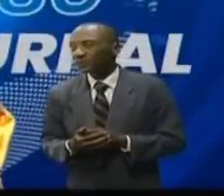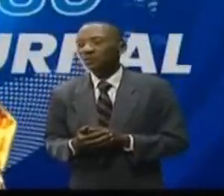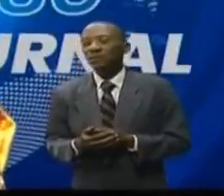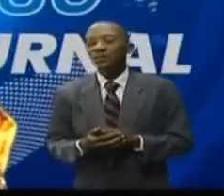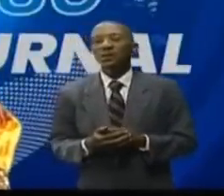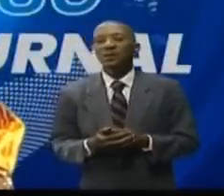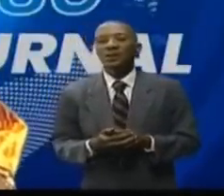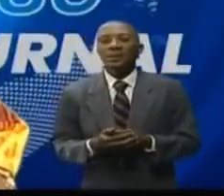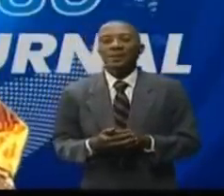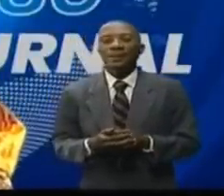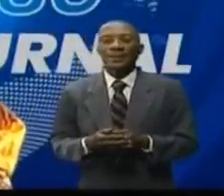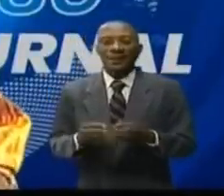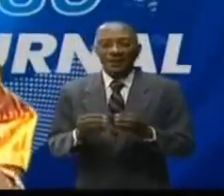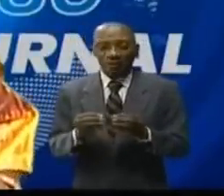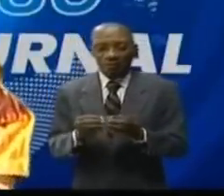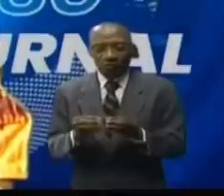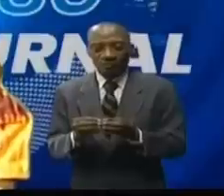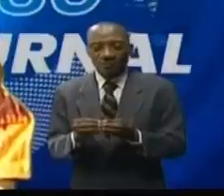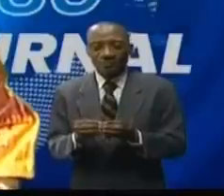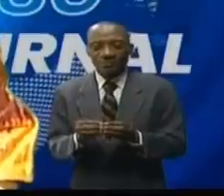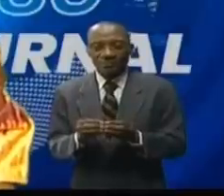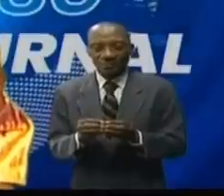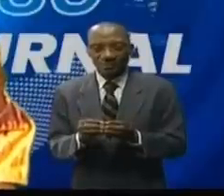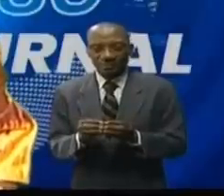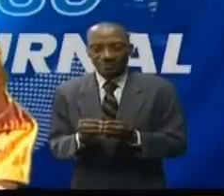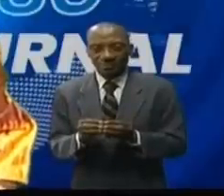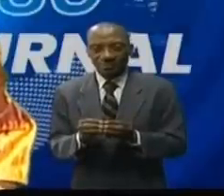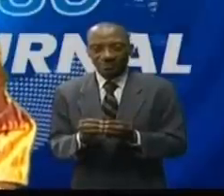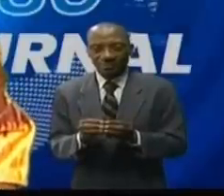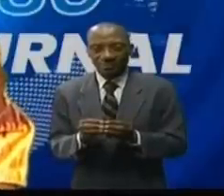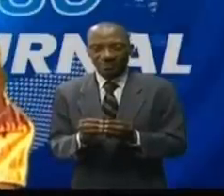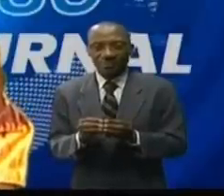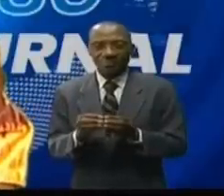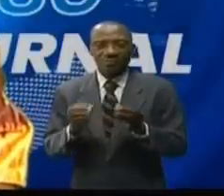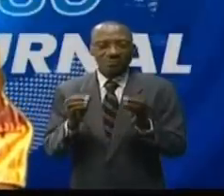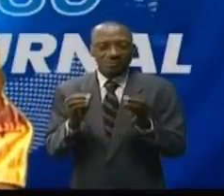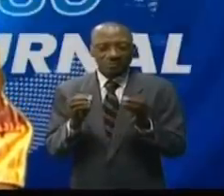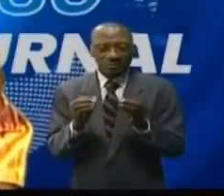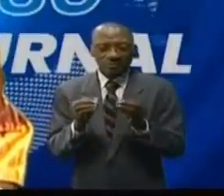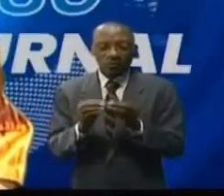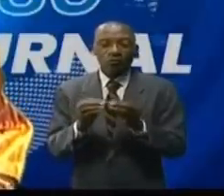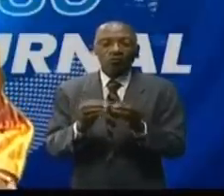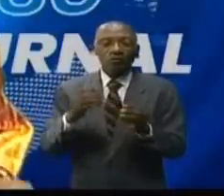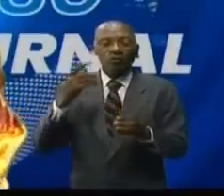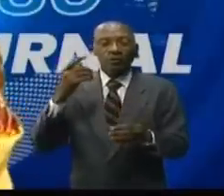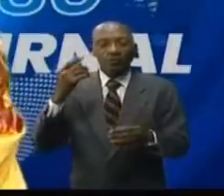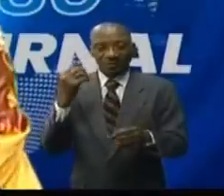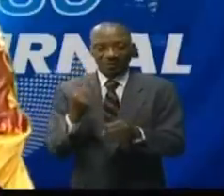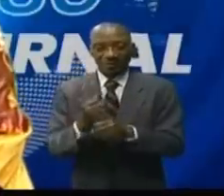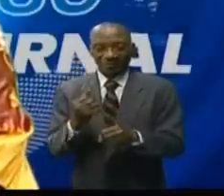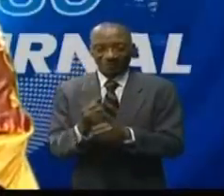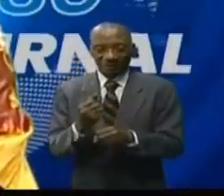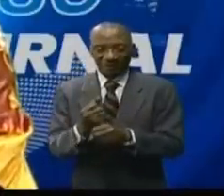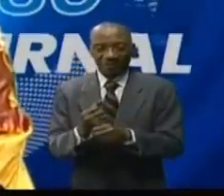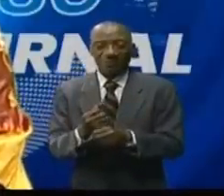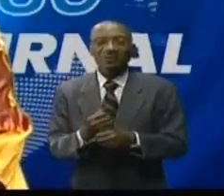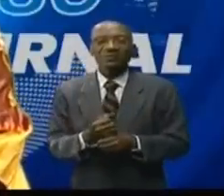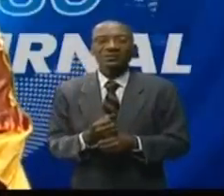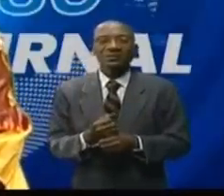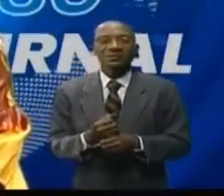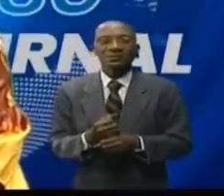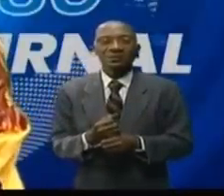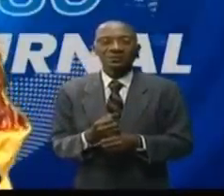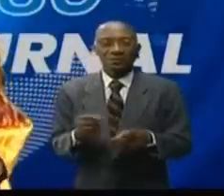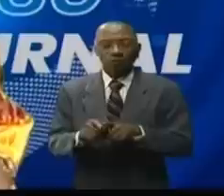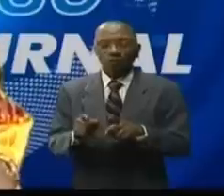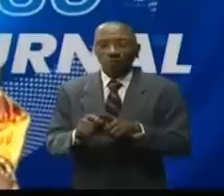femmes influentes du Congo-Brazzaville, elles ont été reçues par Chantal Moulop, conseillère principale du chef de l'État en charge du genre, famille, enfants,